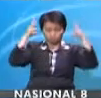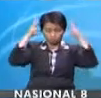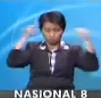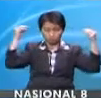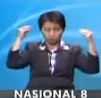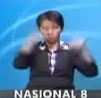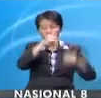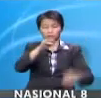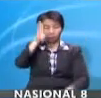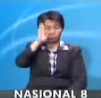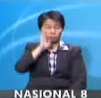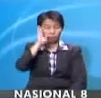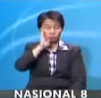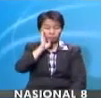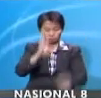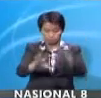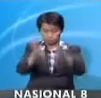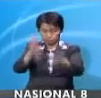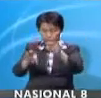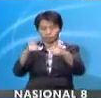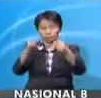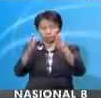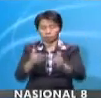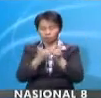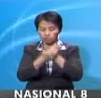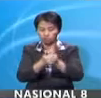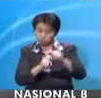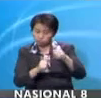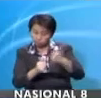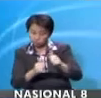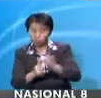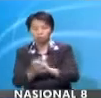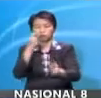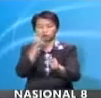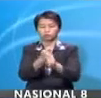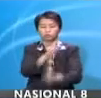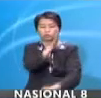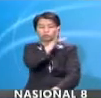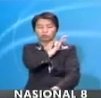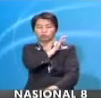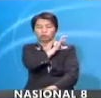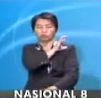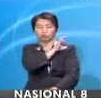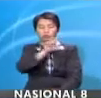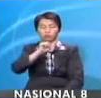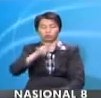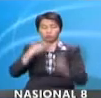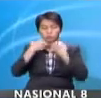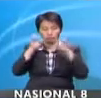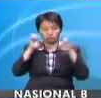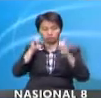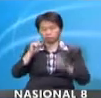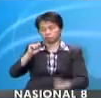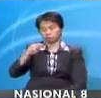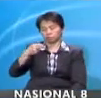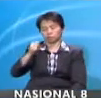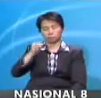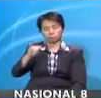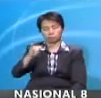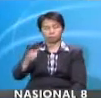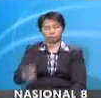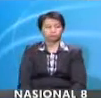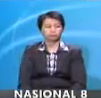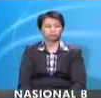dan Belgium. Pemilihan pemain dibuat berdasarkan merit dan kriteria ditetapkan jurulatih skuad Speedy Tigers, Tai Benghai.